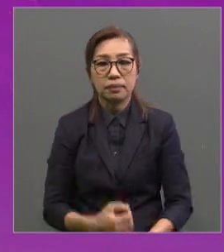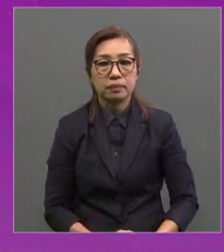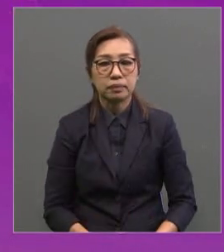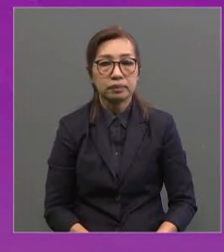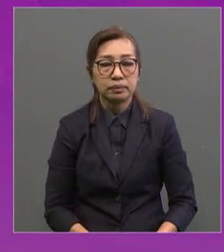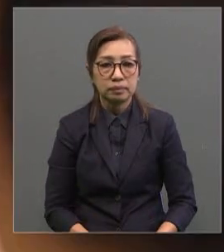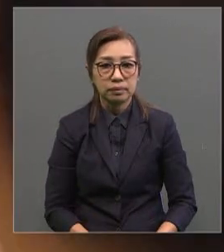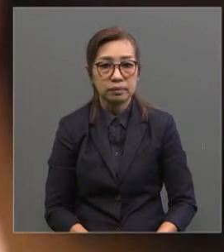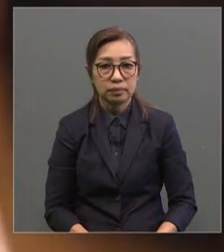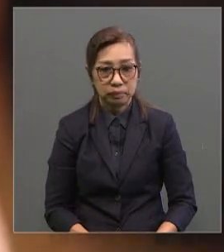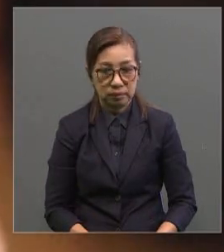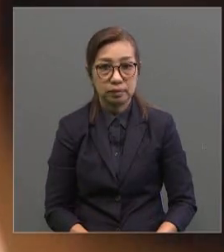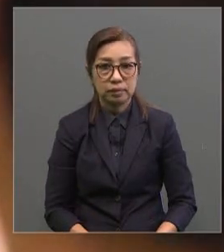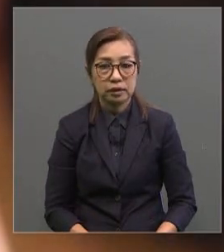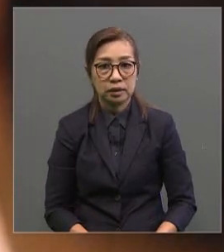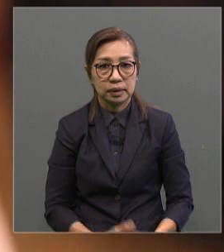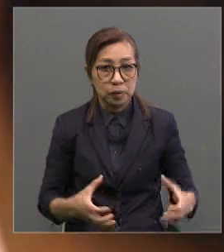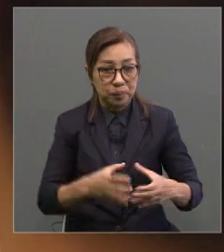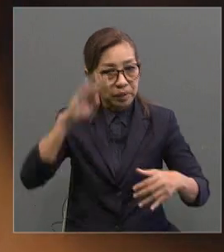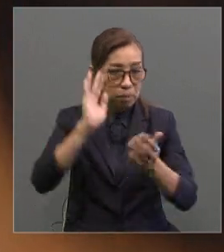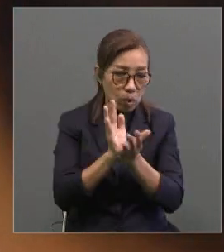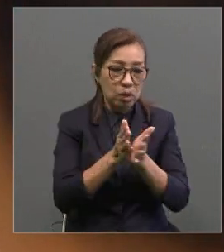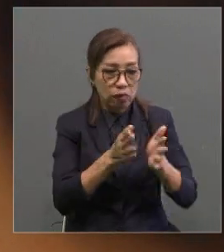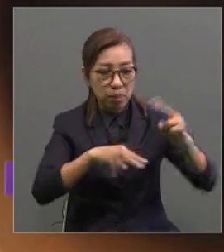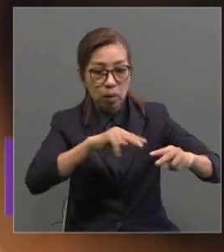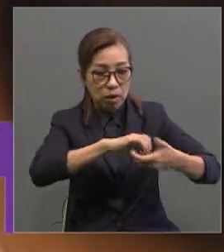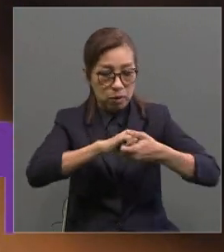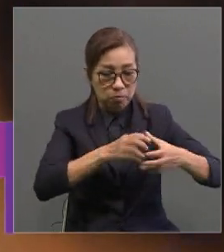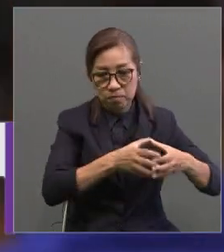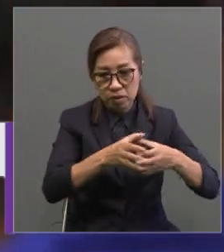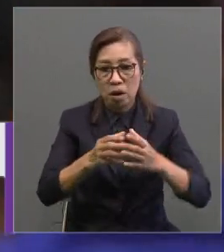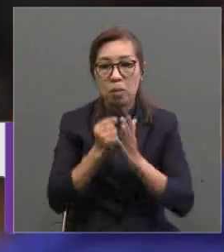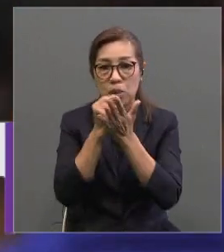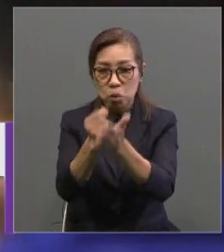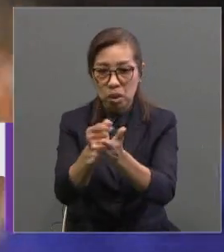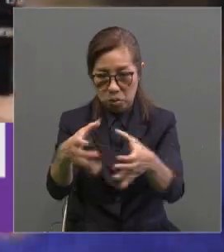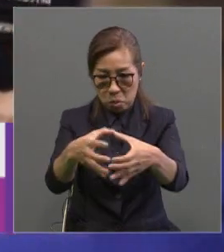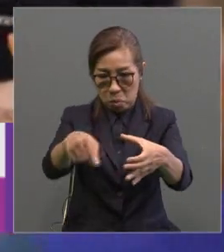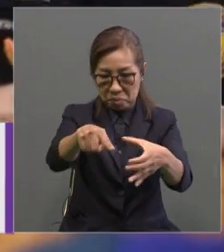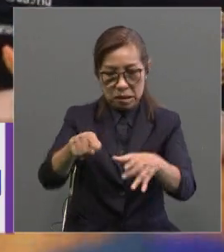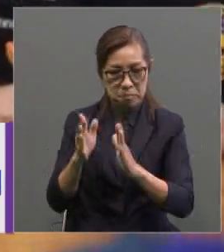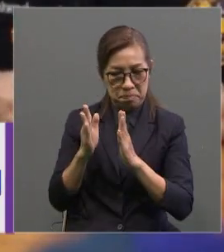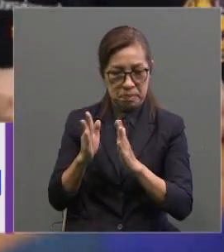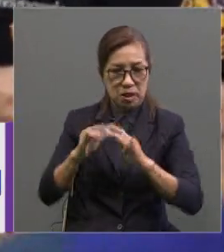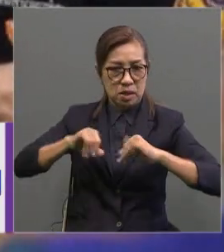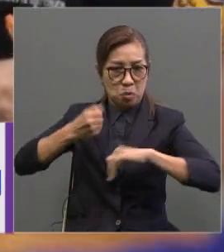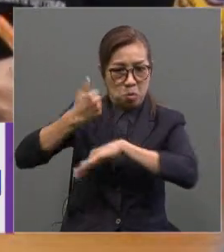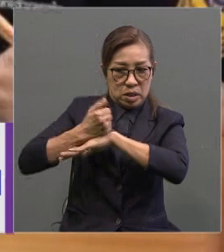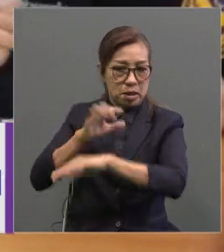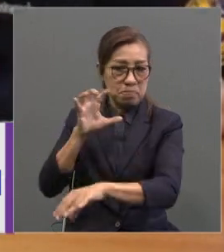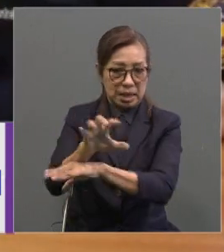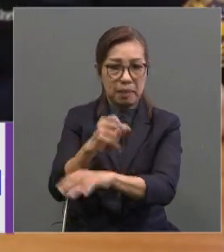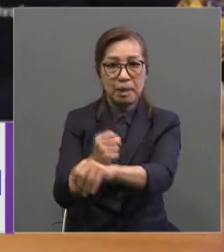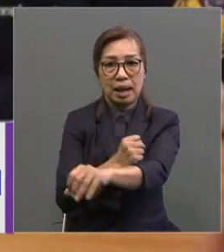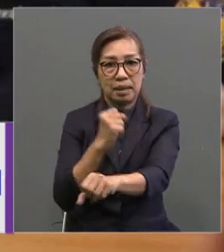เจ้าหน้าที่ก็ส่วนที่กำลังการกลับเข้าช่วยเหลือผู้เสียหายจากการบังคับใช้แรงงานและอาจเข้าข่ายการค้ามนุษย์กรณีที่แรง